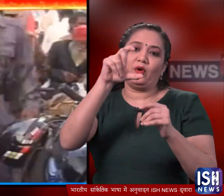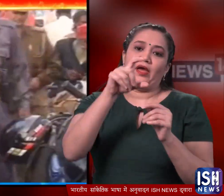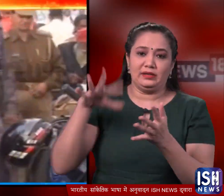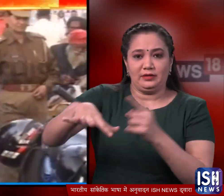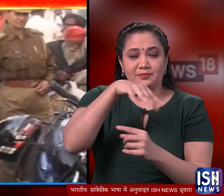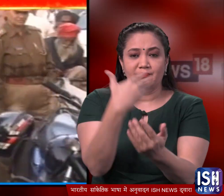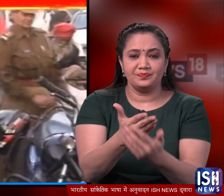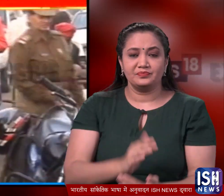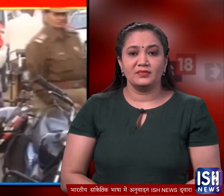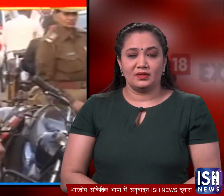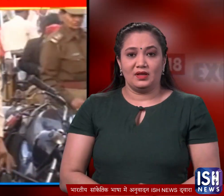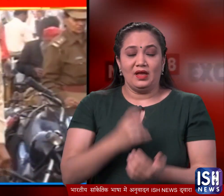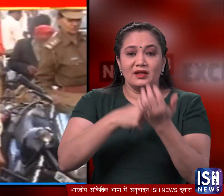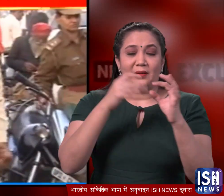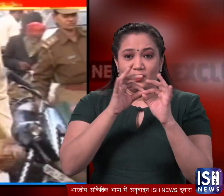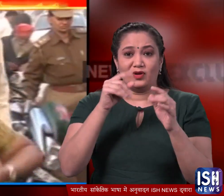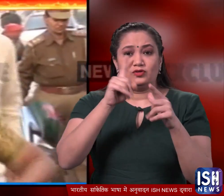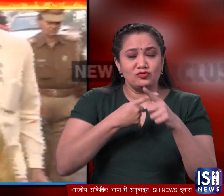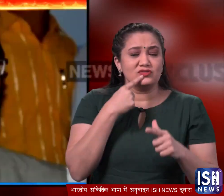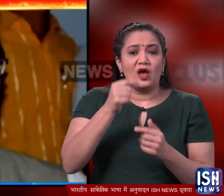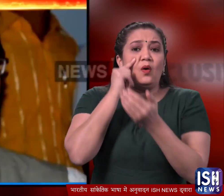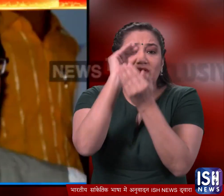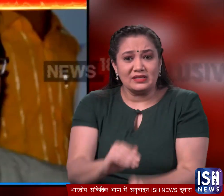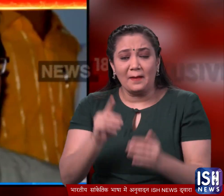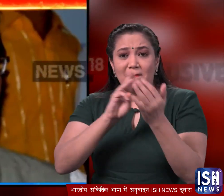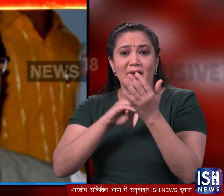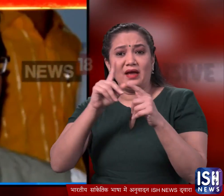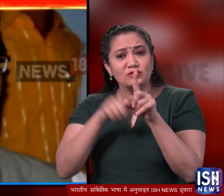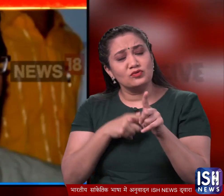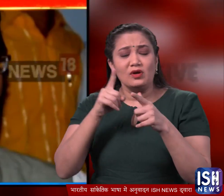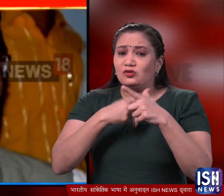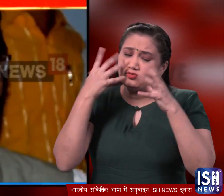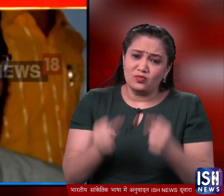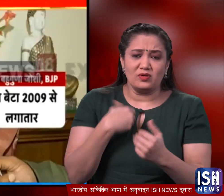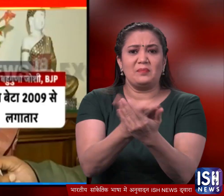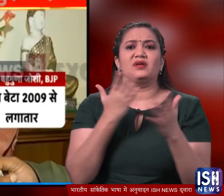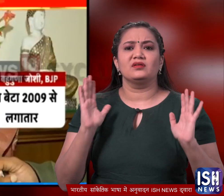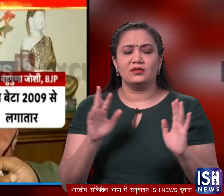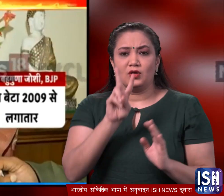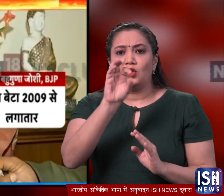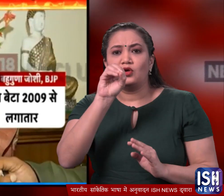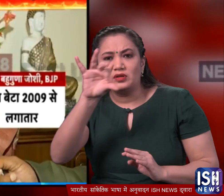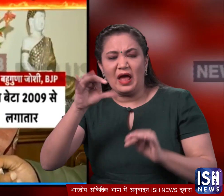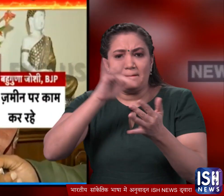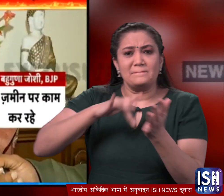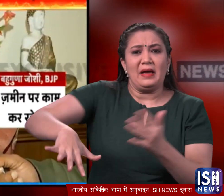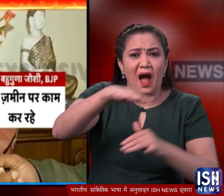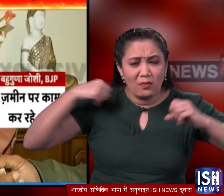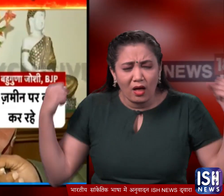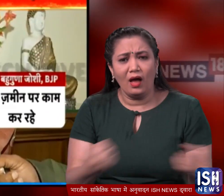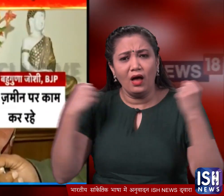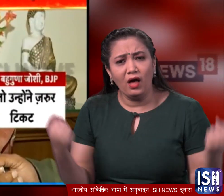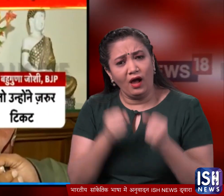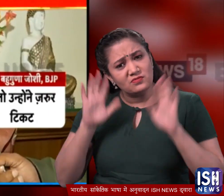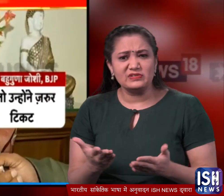दिया, जबकि बीजेपी सांसद रीता बहुगुणा जोशी ने अपने बेटे मयंक जोशी के लिए दावेदारी तक ठोक दी थी। मेरे बेटा 2009 से लगातार वहाँ पर जमीन